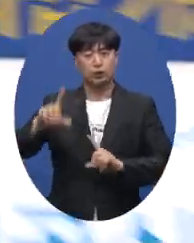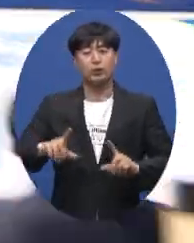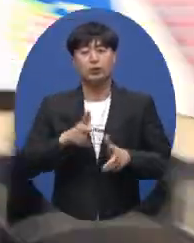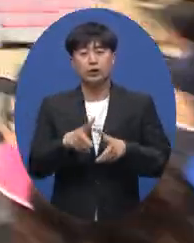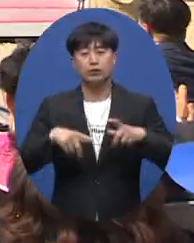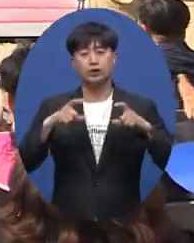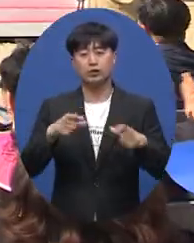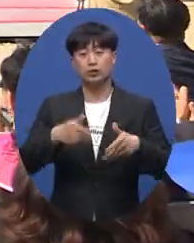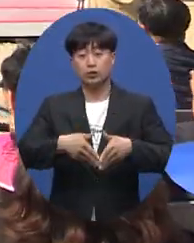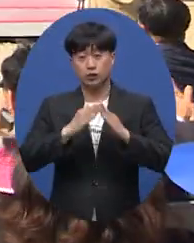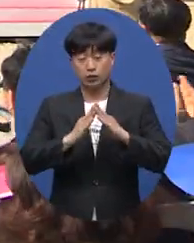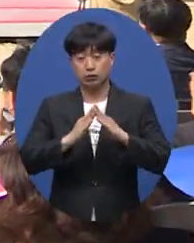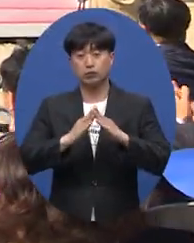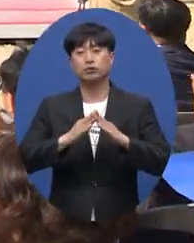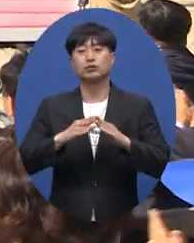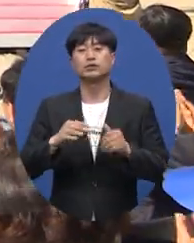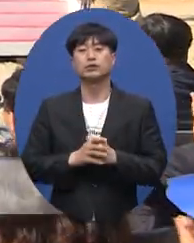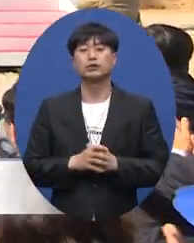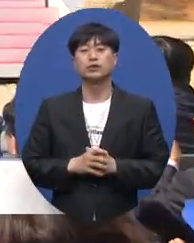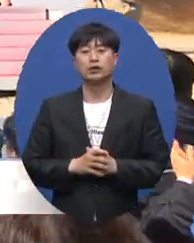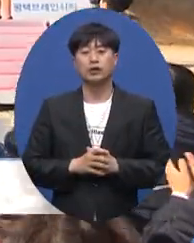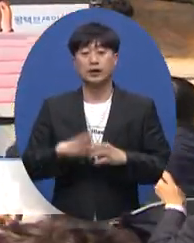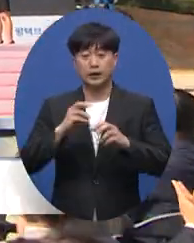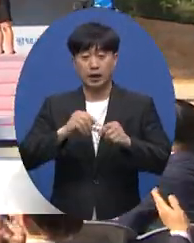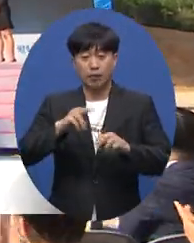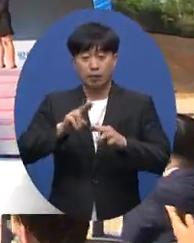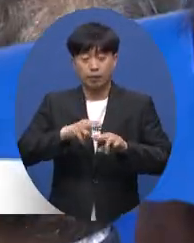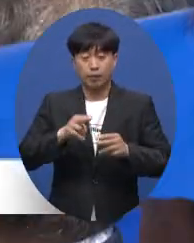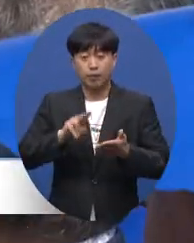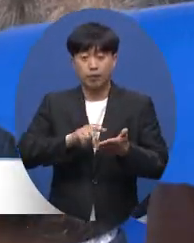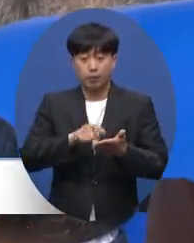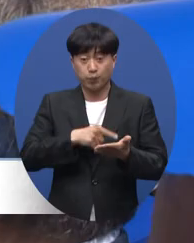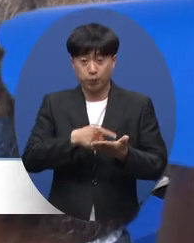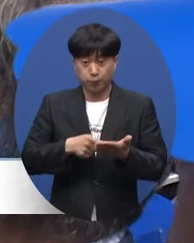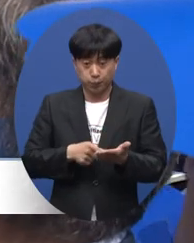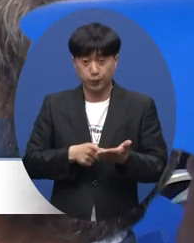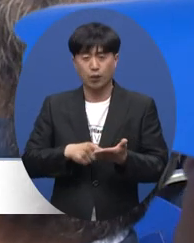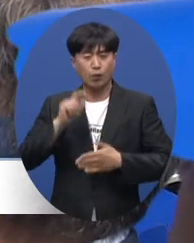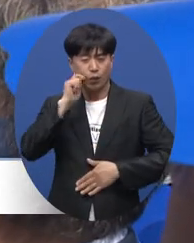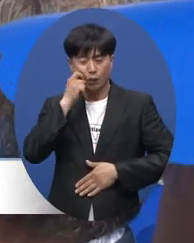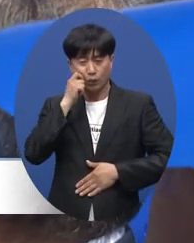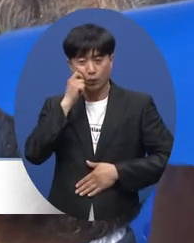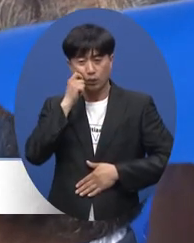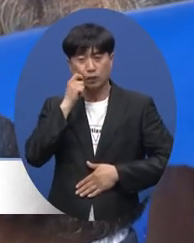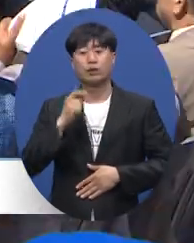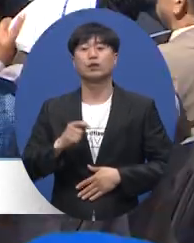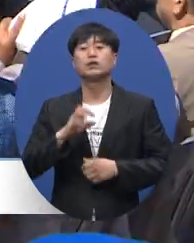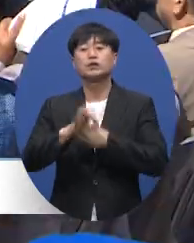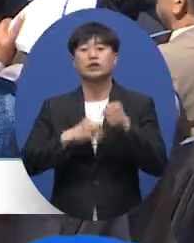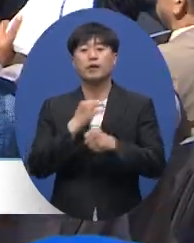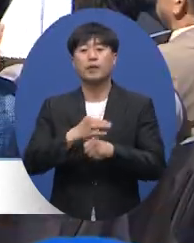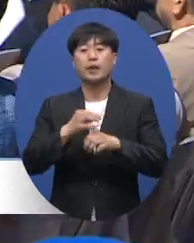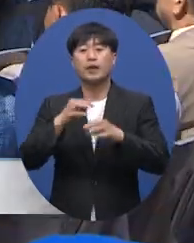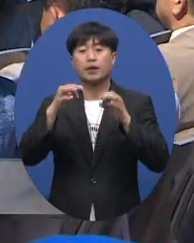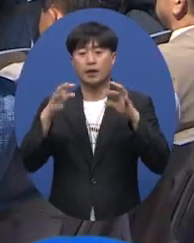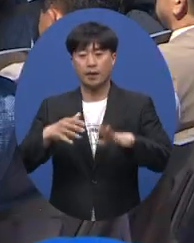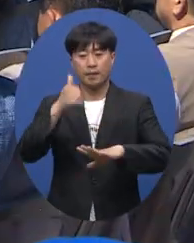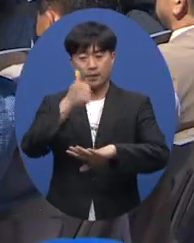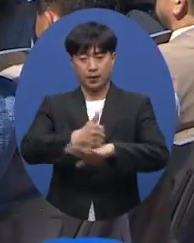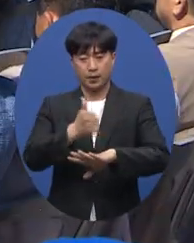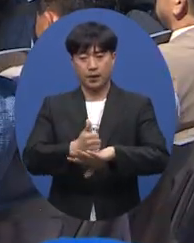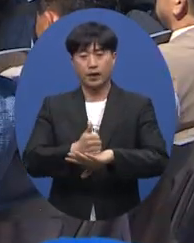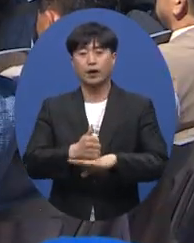산업단지를 조성하는 평택 브레인시티. 토지 보상과 재원 조달 등의 어려움을 겪던 개발 사업이 10년 만에 마침내 착공에